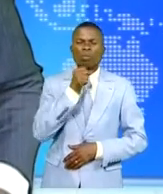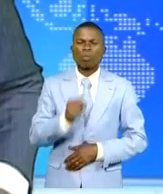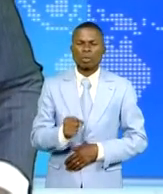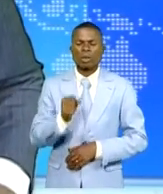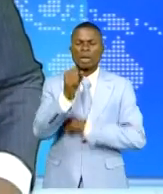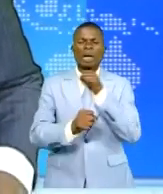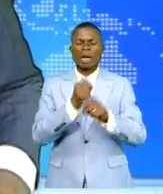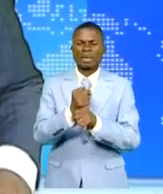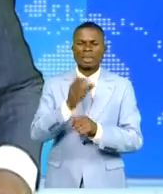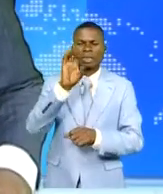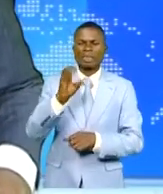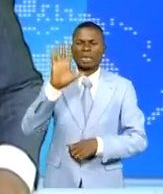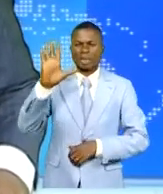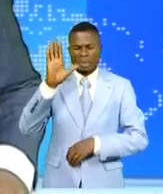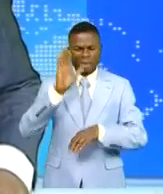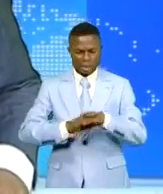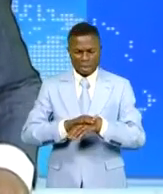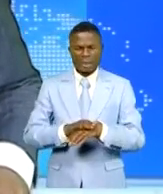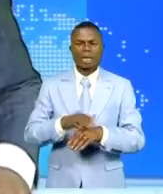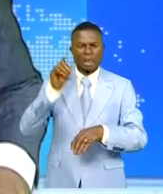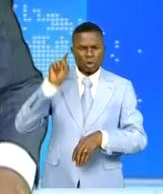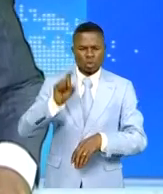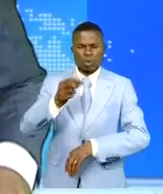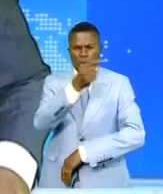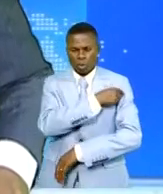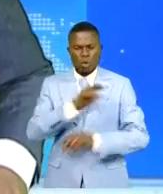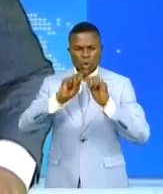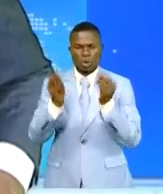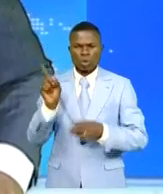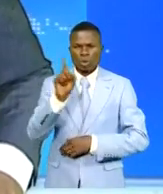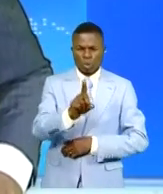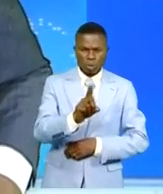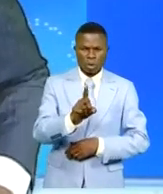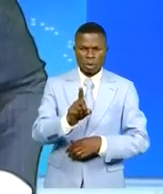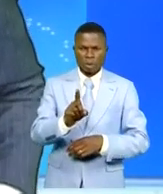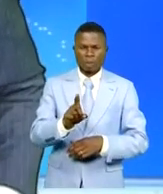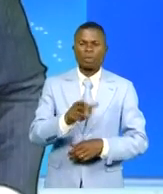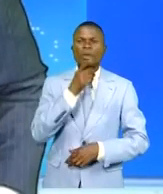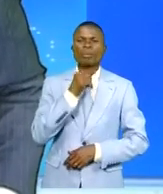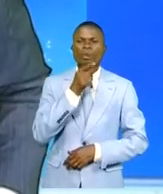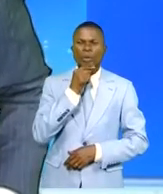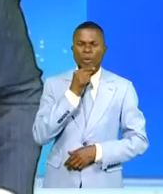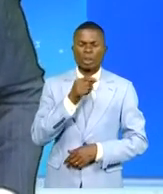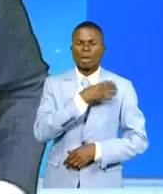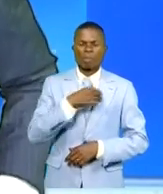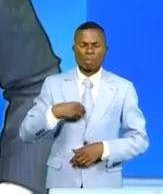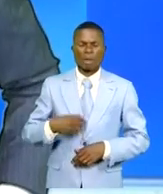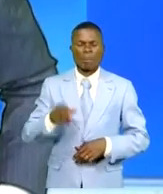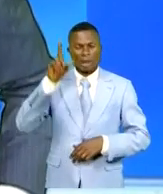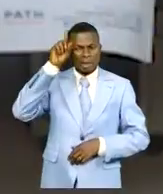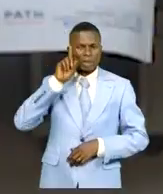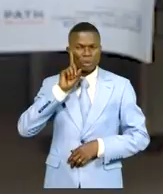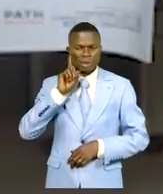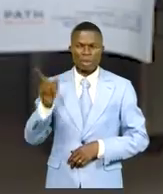priorité. Mais une catégorie inattendue s'est présentée également. Il s'agit d'un prêtre et d'une religieuse. Images et